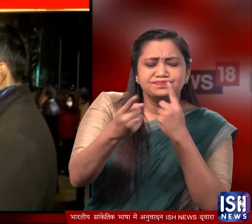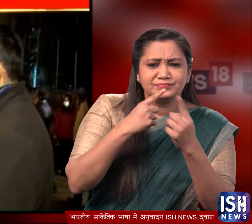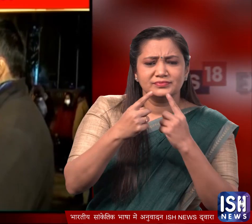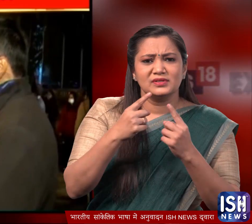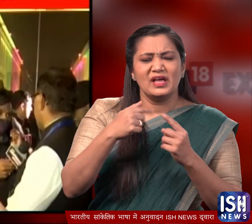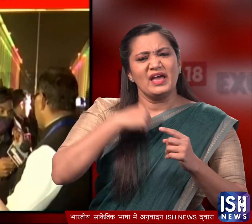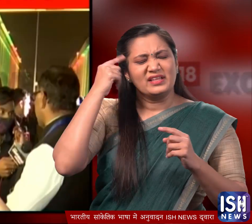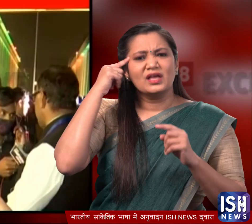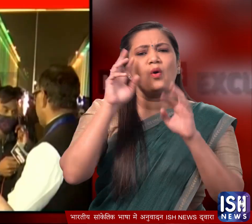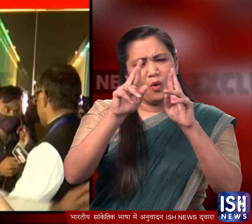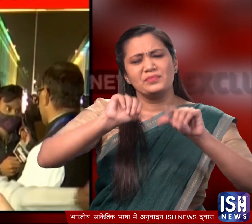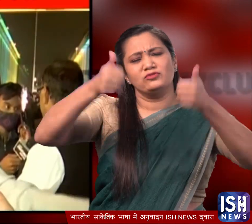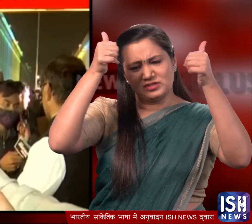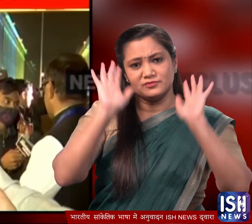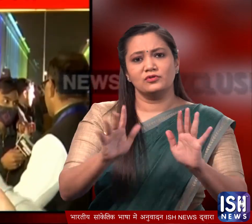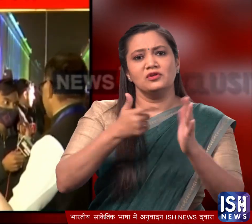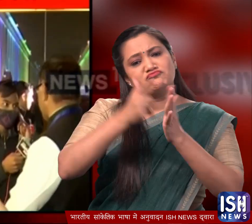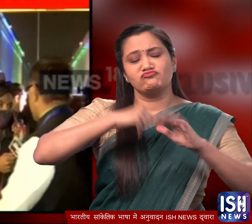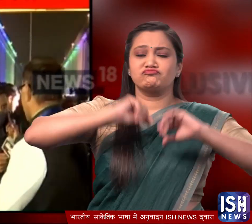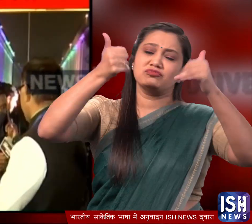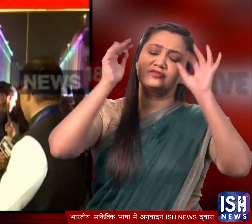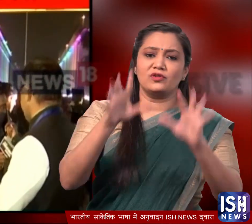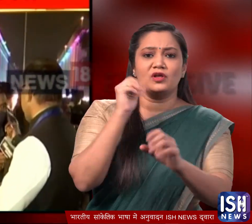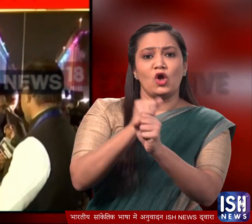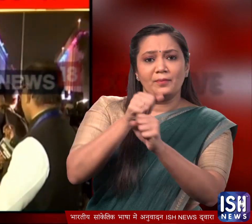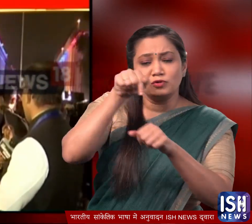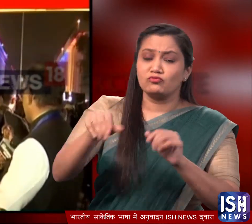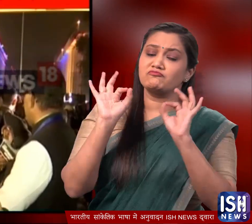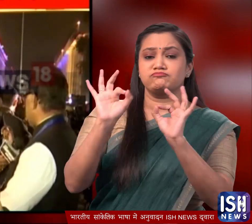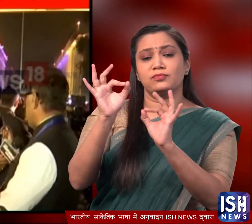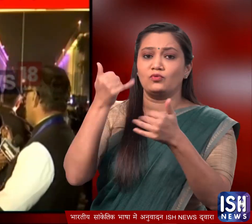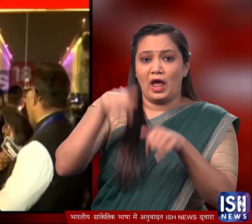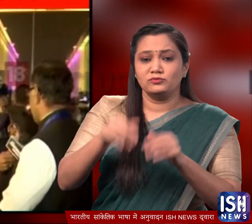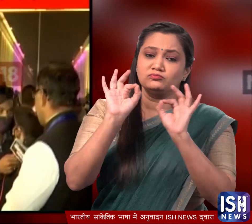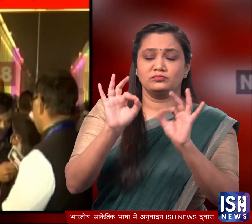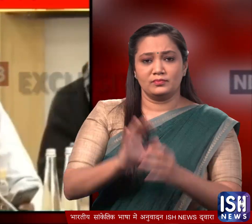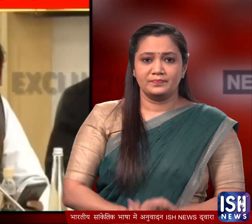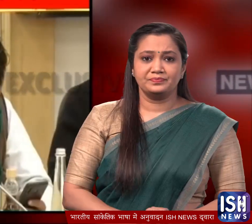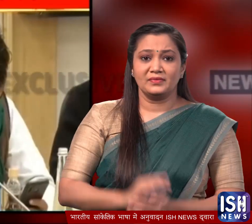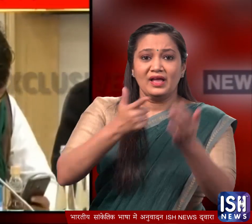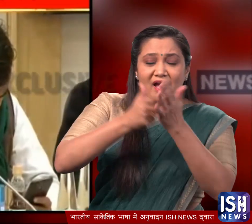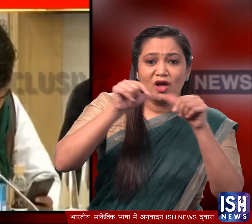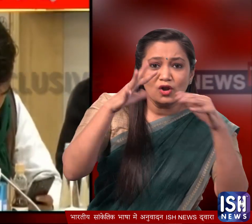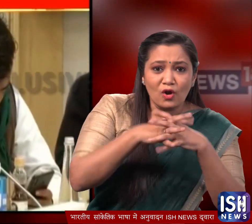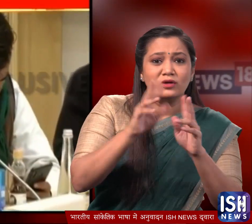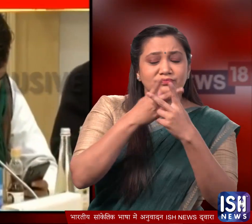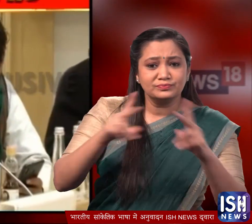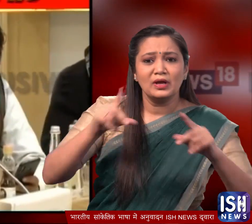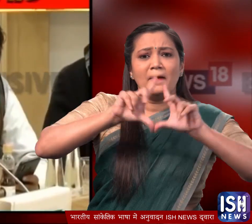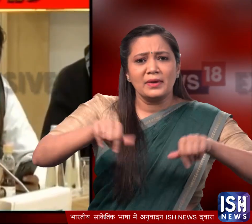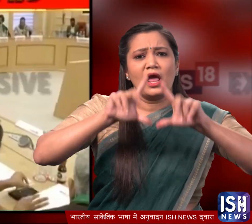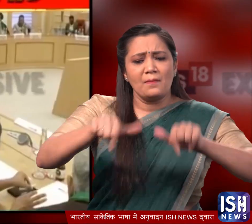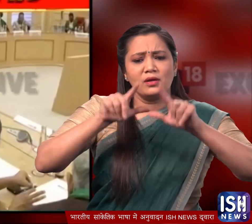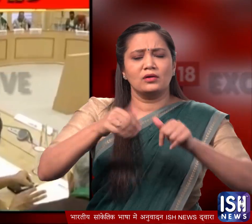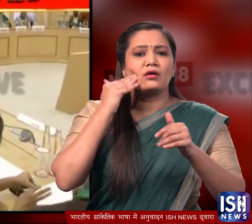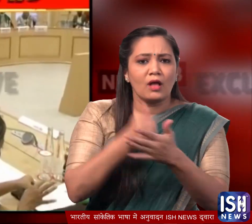तरीके से बातचीत हुई? उम्मीद क्या, मुझे तो ये है कामयाबी मिलेगी किसान को, और सरकार का रुख आज बहुत बढ़िया था। कृषि सुधार कानूनों पर सहमति